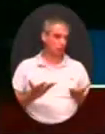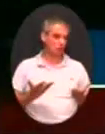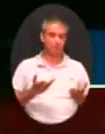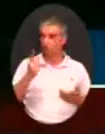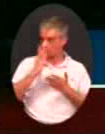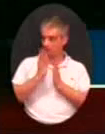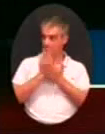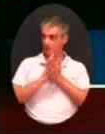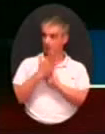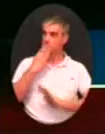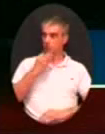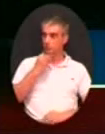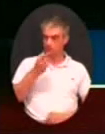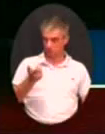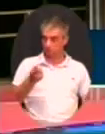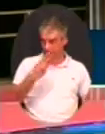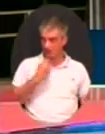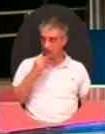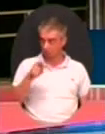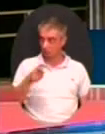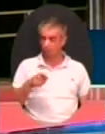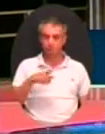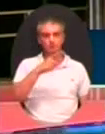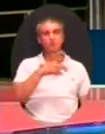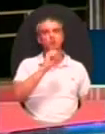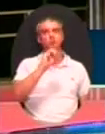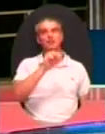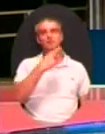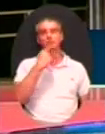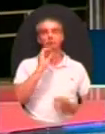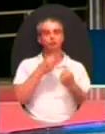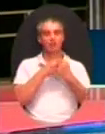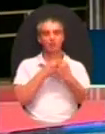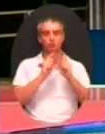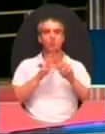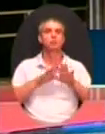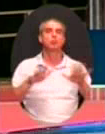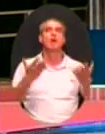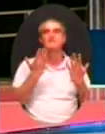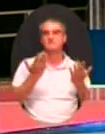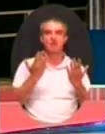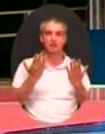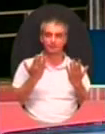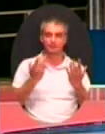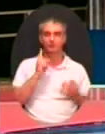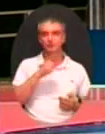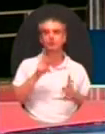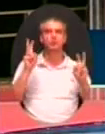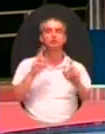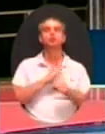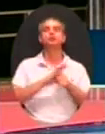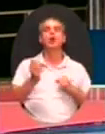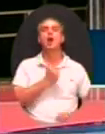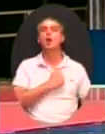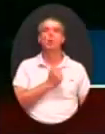נהיה יהודי, וזה היה יהדות. מה שמשה ניסים אומר על מנת להתמודד עם התופעה, הוא קרא לזה שואה